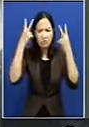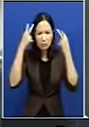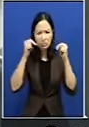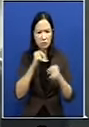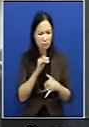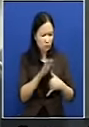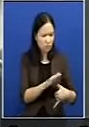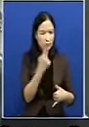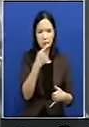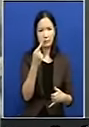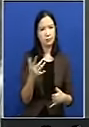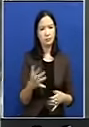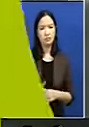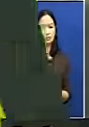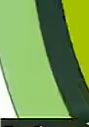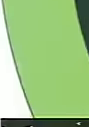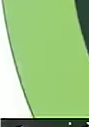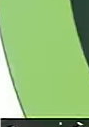คยไปดูถูกใครครับ